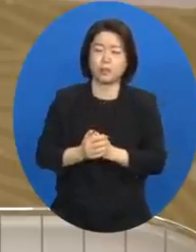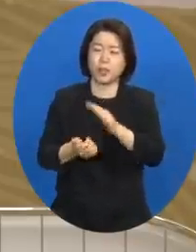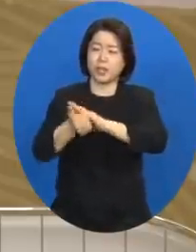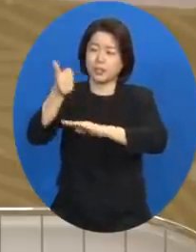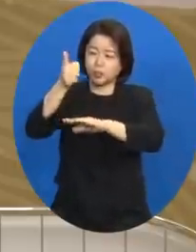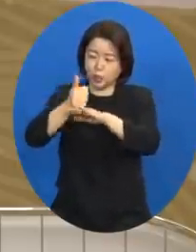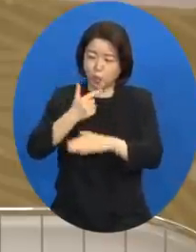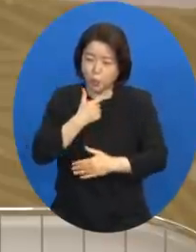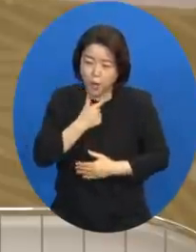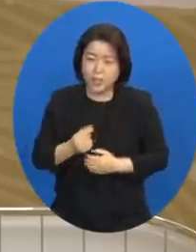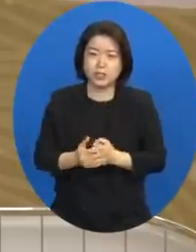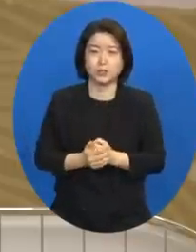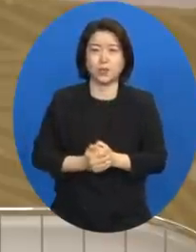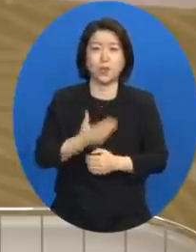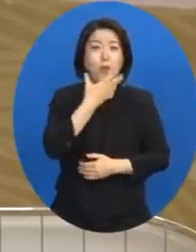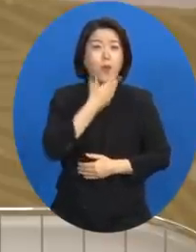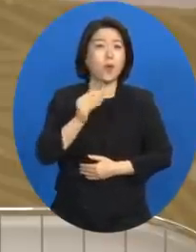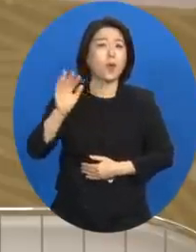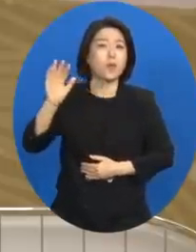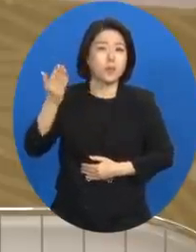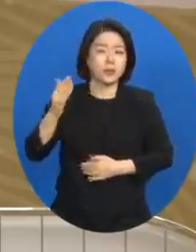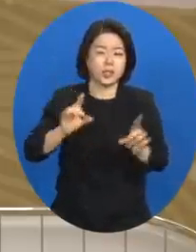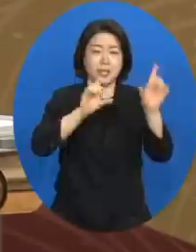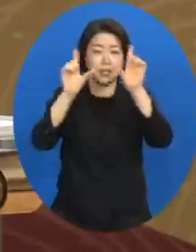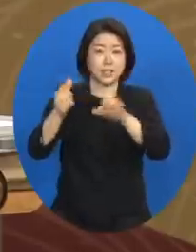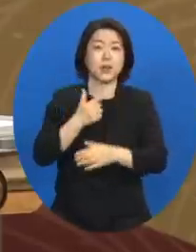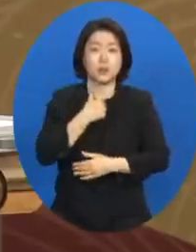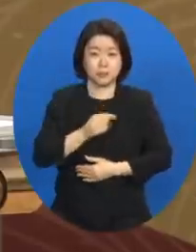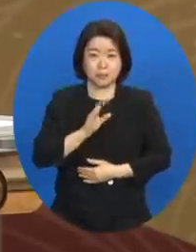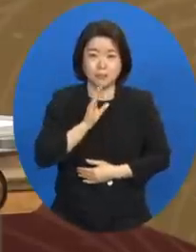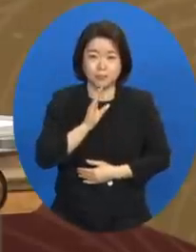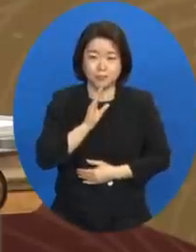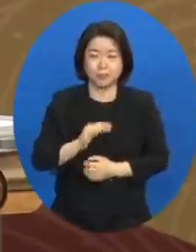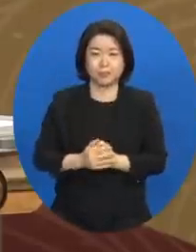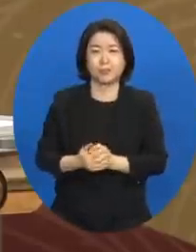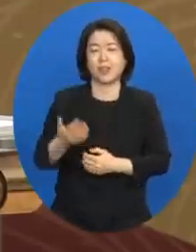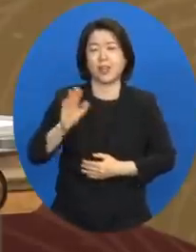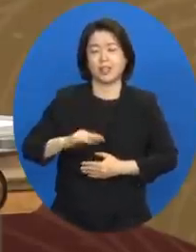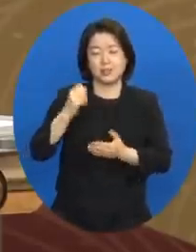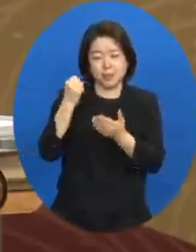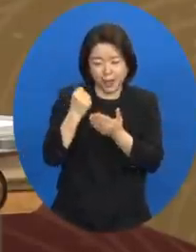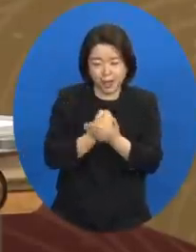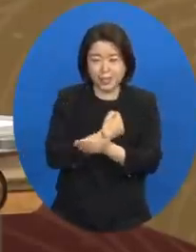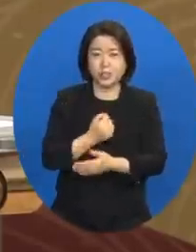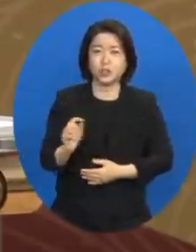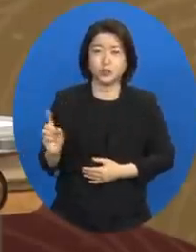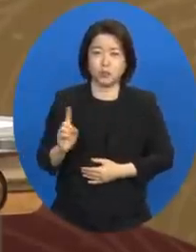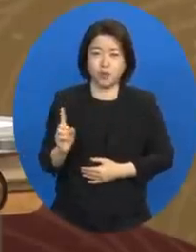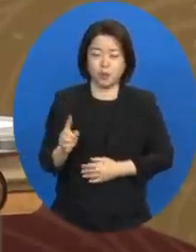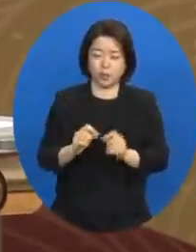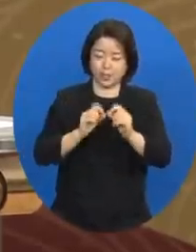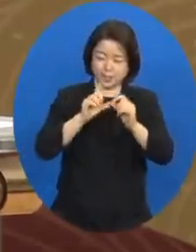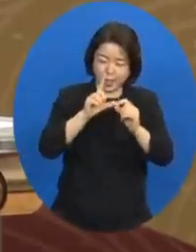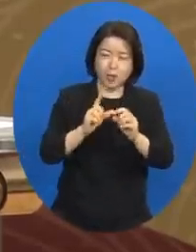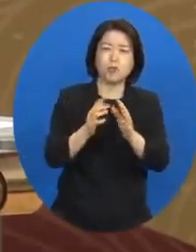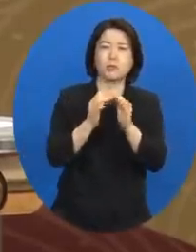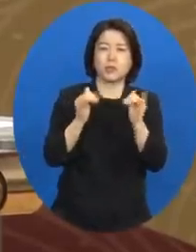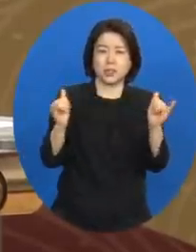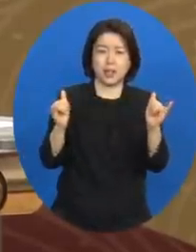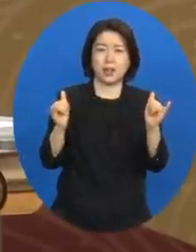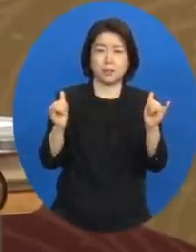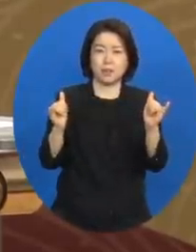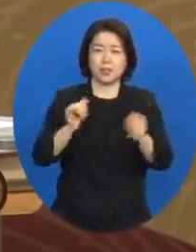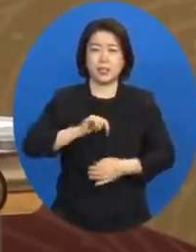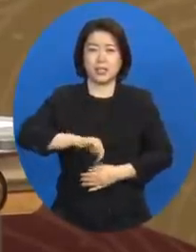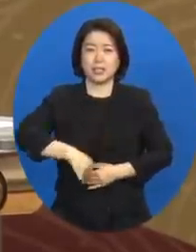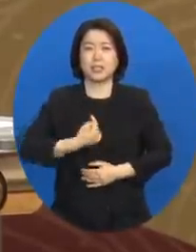싶고 또 복되게 살고 싶잖아요. 그러나 참 아쉬운 것은 대부분의 사람들이